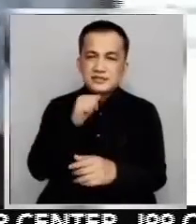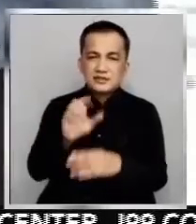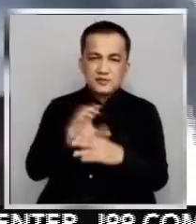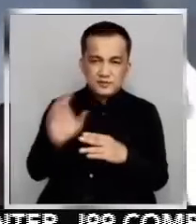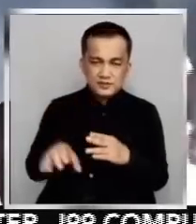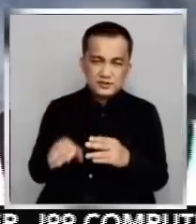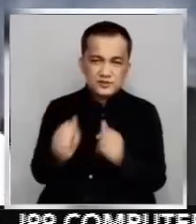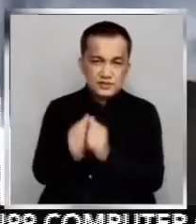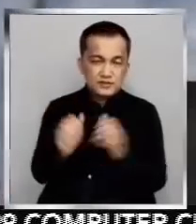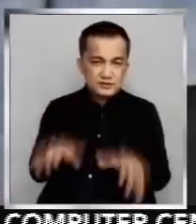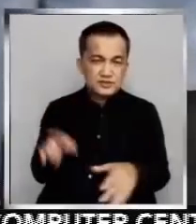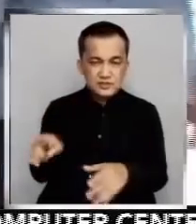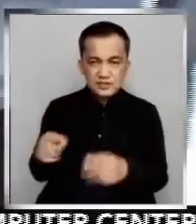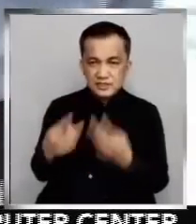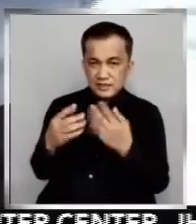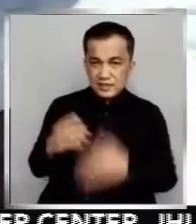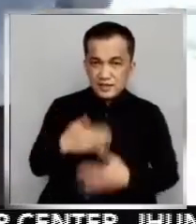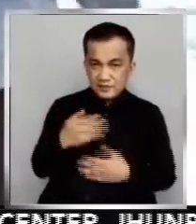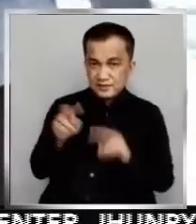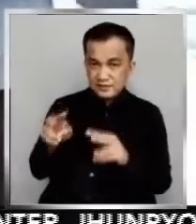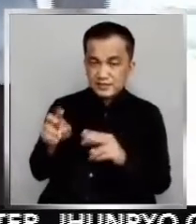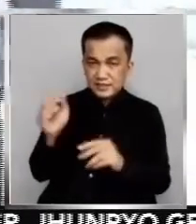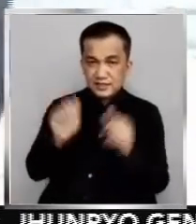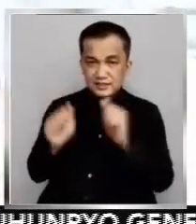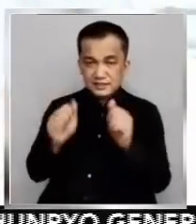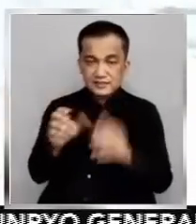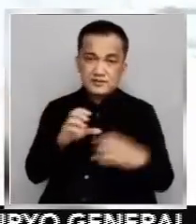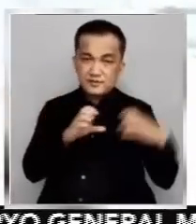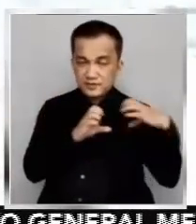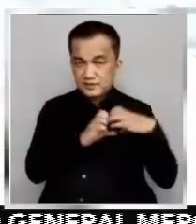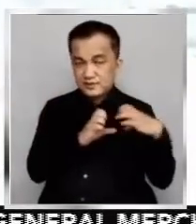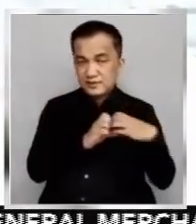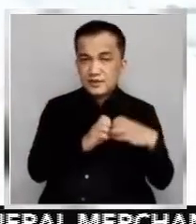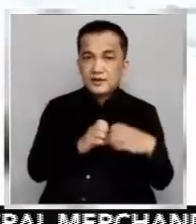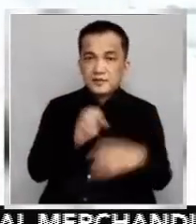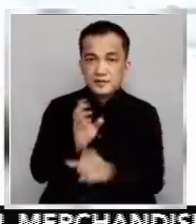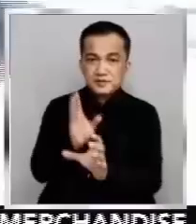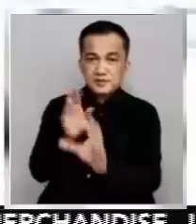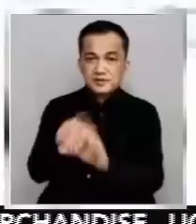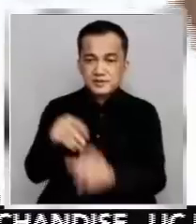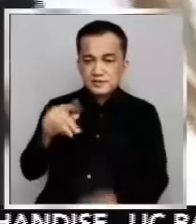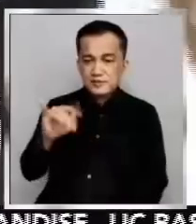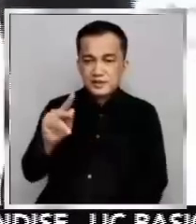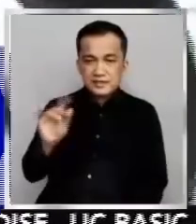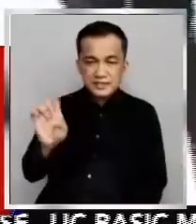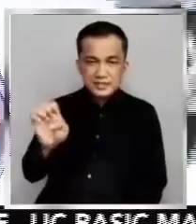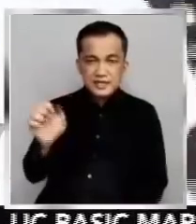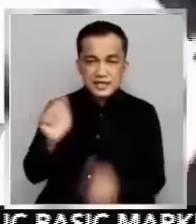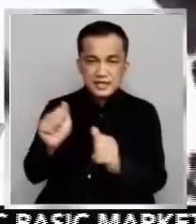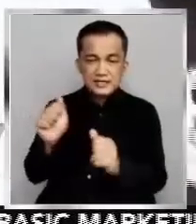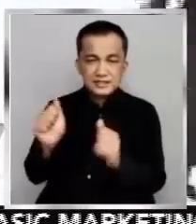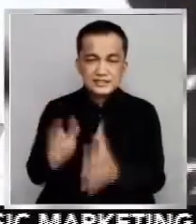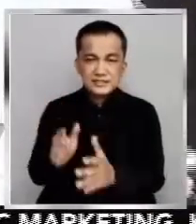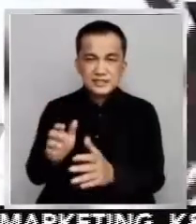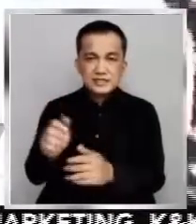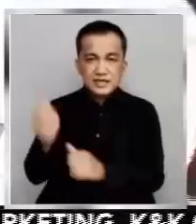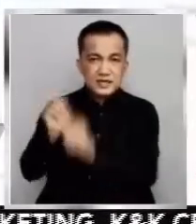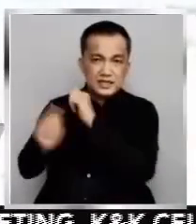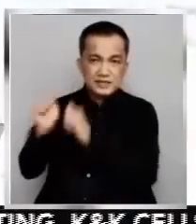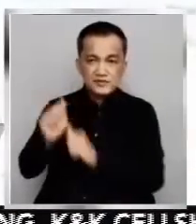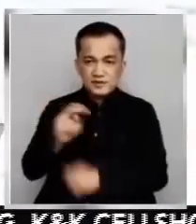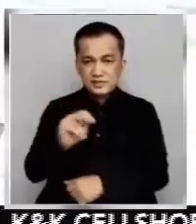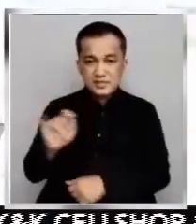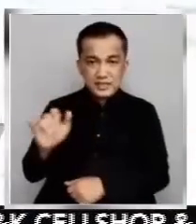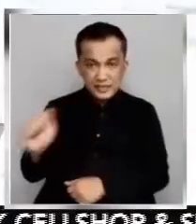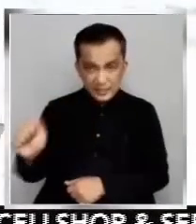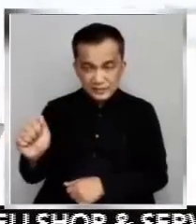to see our Kapuso Stars, no? Lalo na ang participation ng ating Sparkle Artist, ng alumni, ng NCAA, at syempre ang